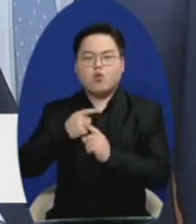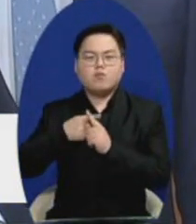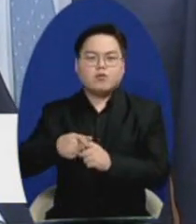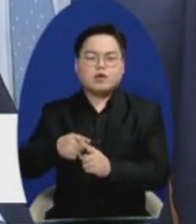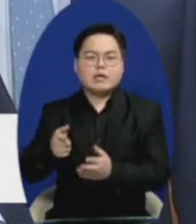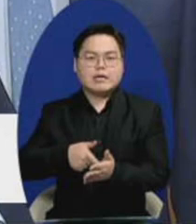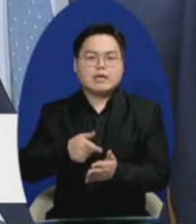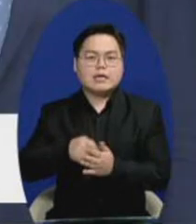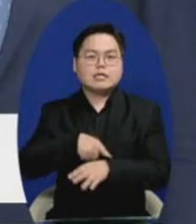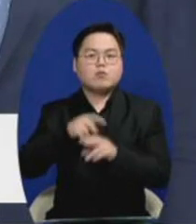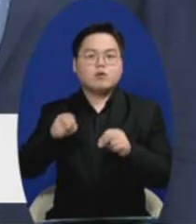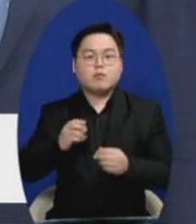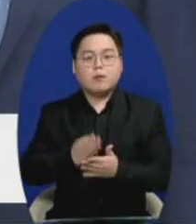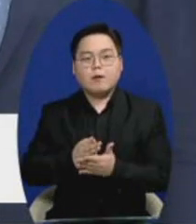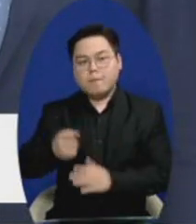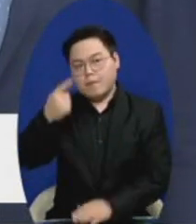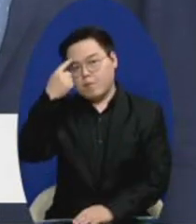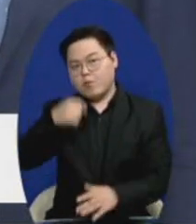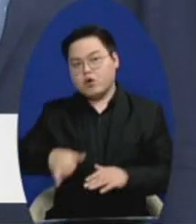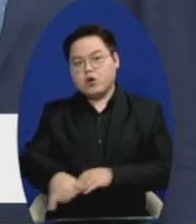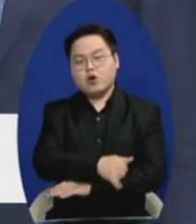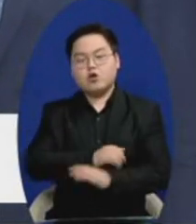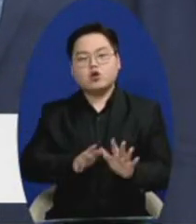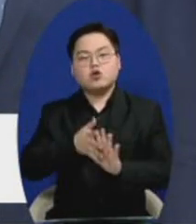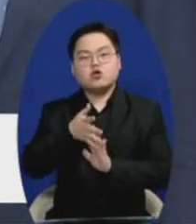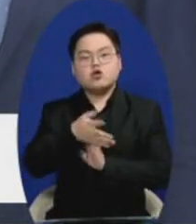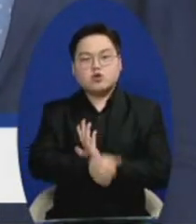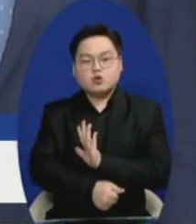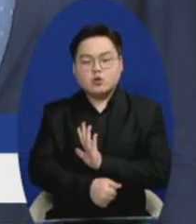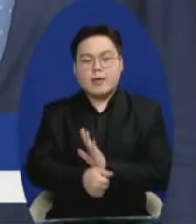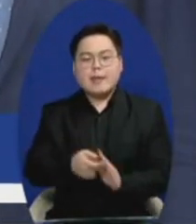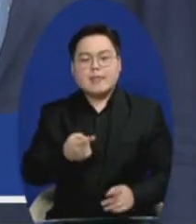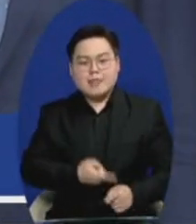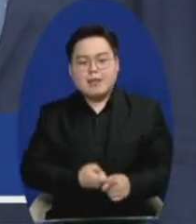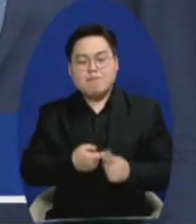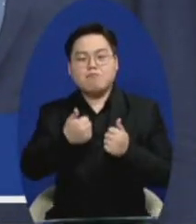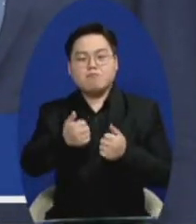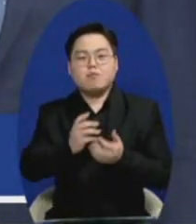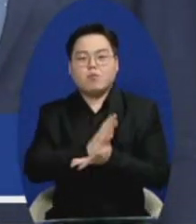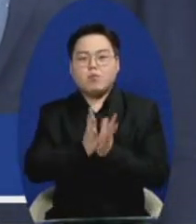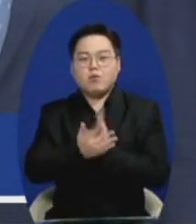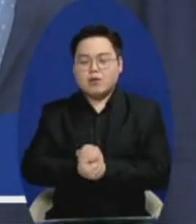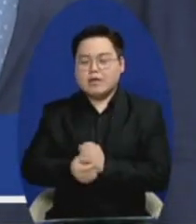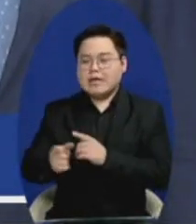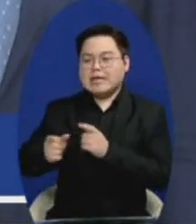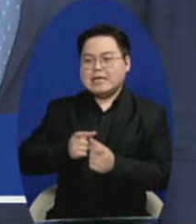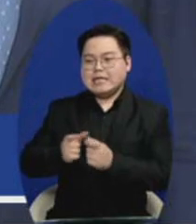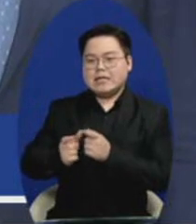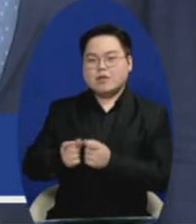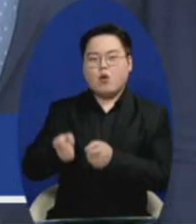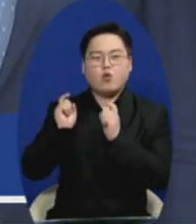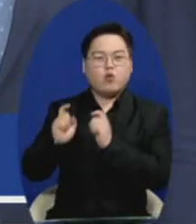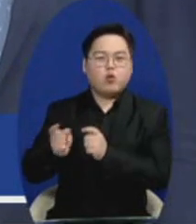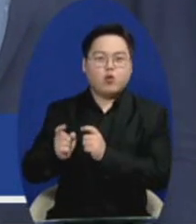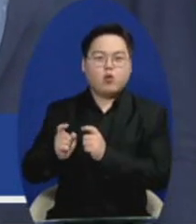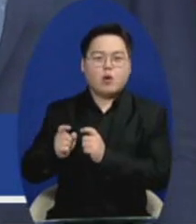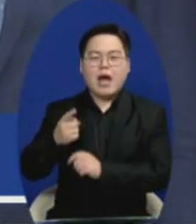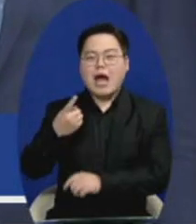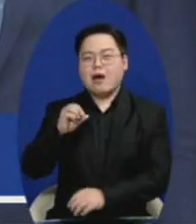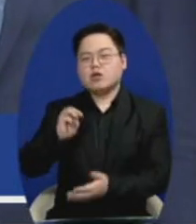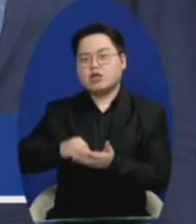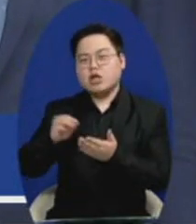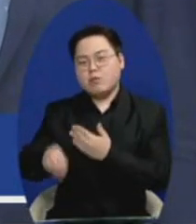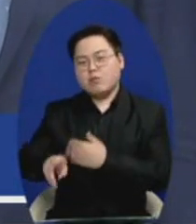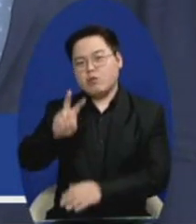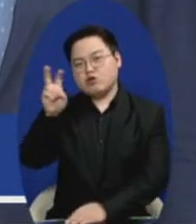нь бол болсон байна. Монгол улс төсөв нь нэмэгдээд байгаа хэрнээ яг л эдийн засаг бол нэг л хэвэн одоо 10 тэрбум